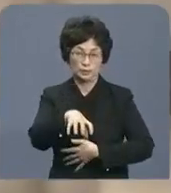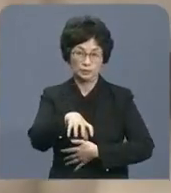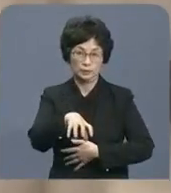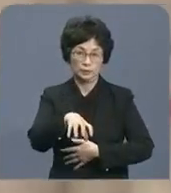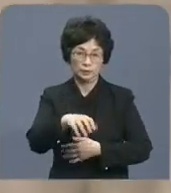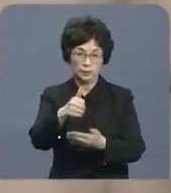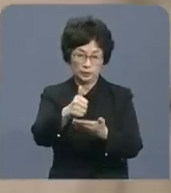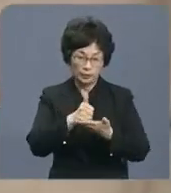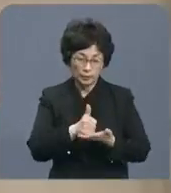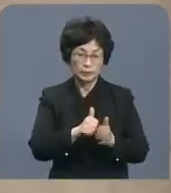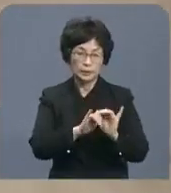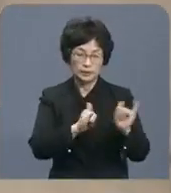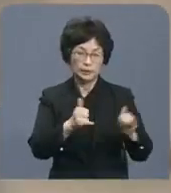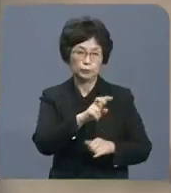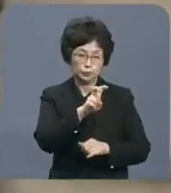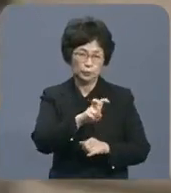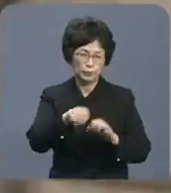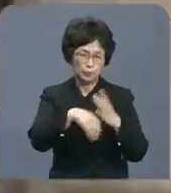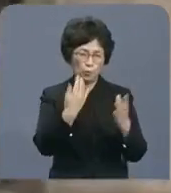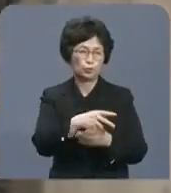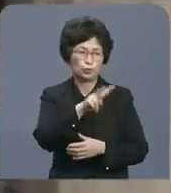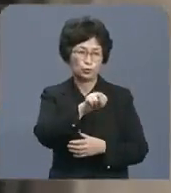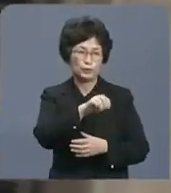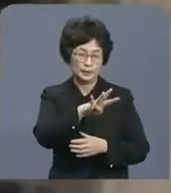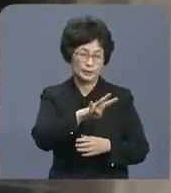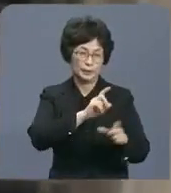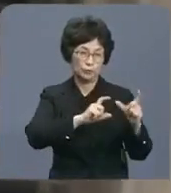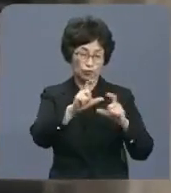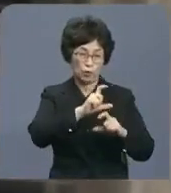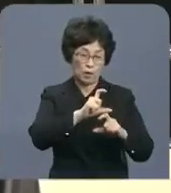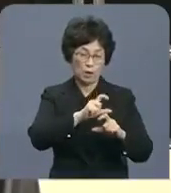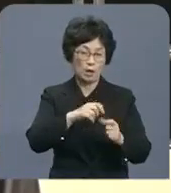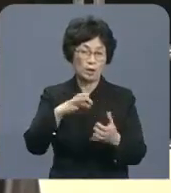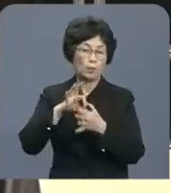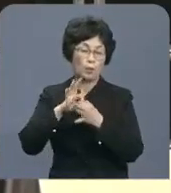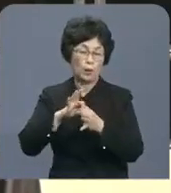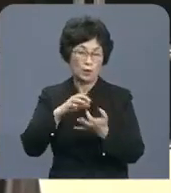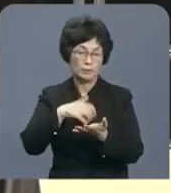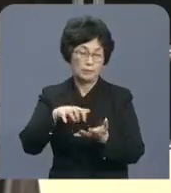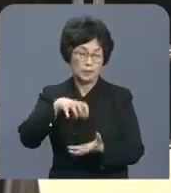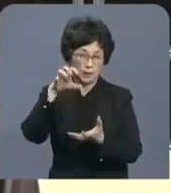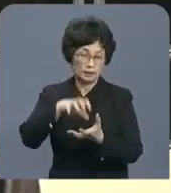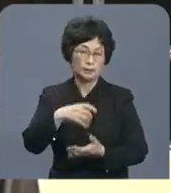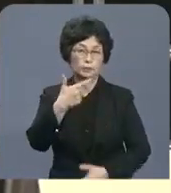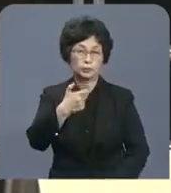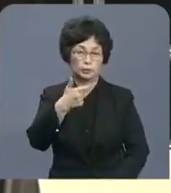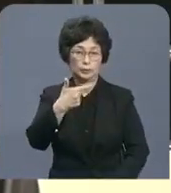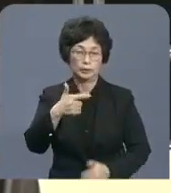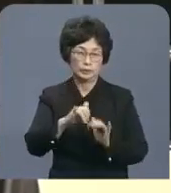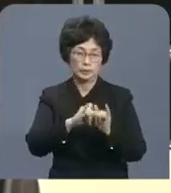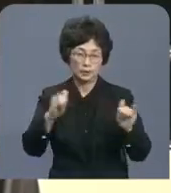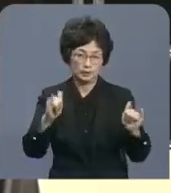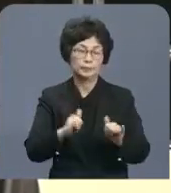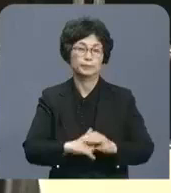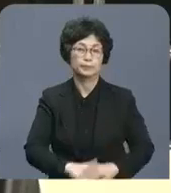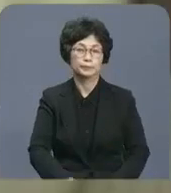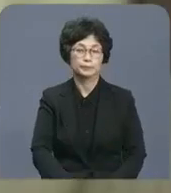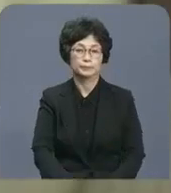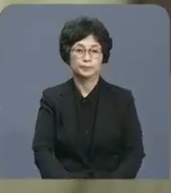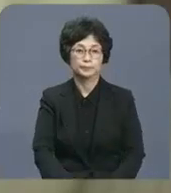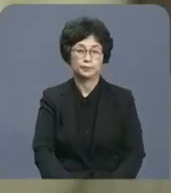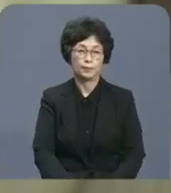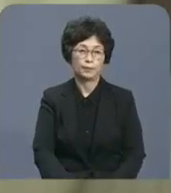방문자수 명 등 모두 24명이 추가로 확진 대 관련 확진 자는 66 명으로 늘었습니다